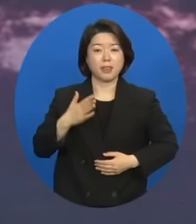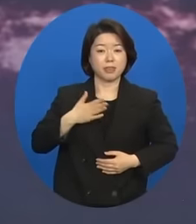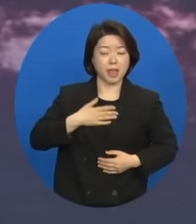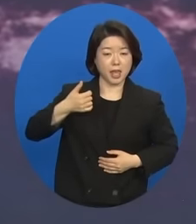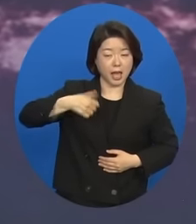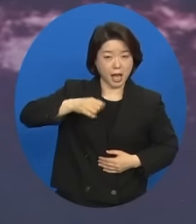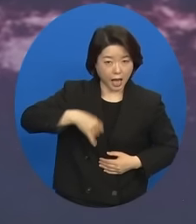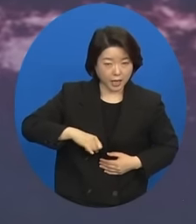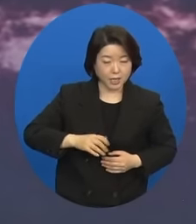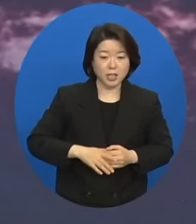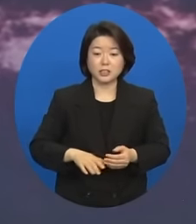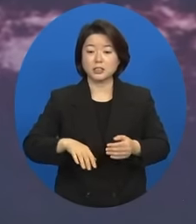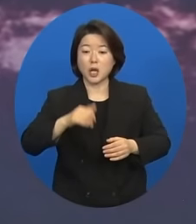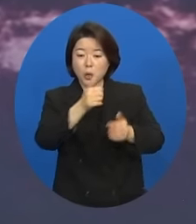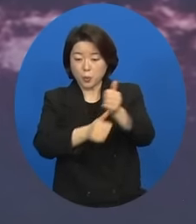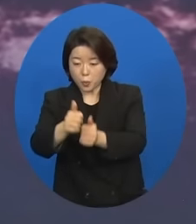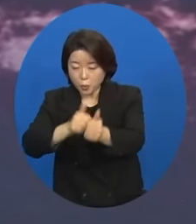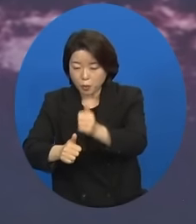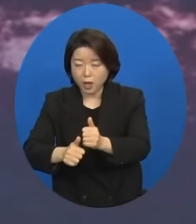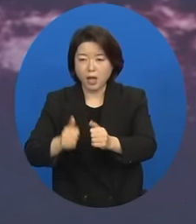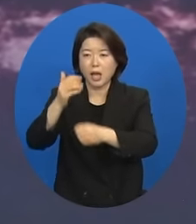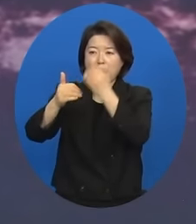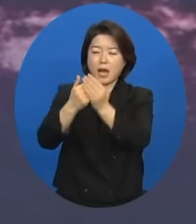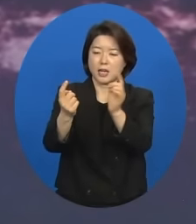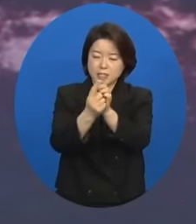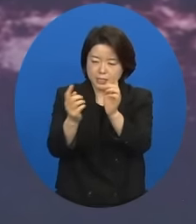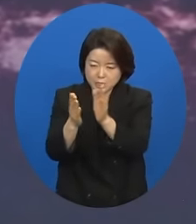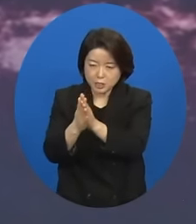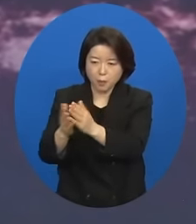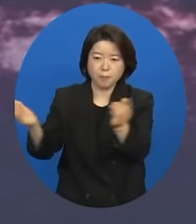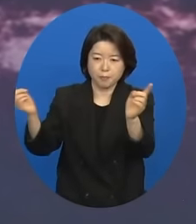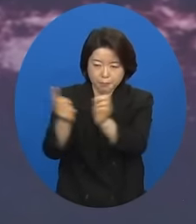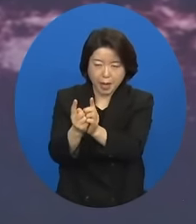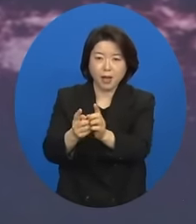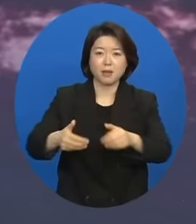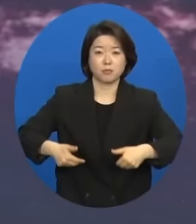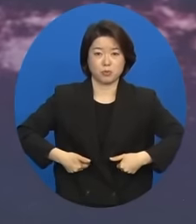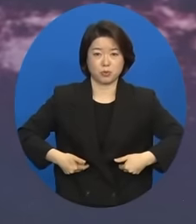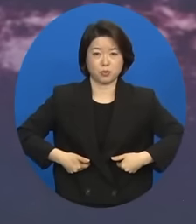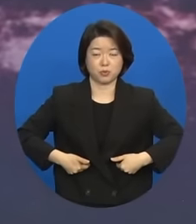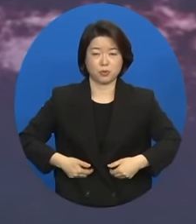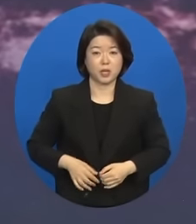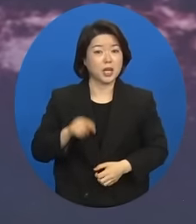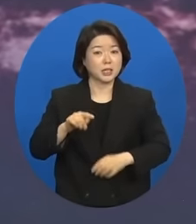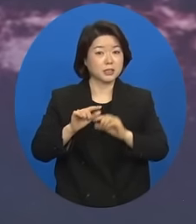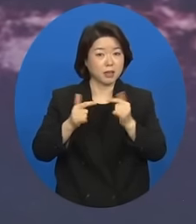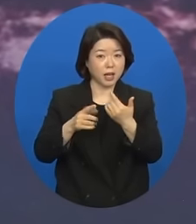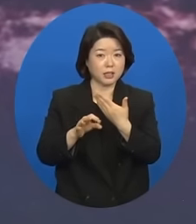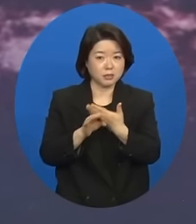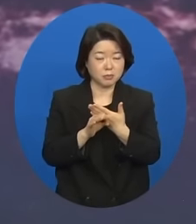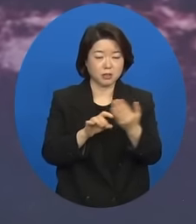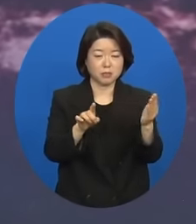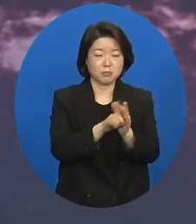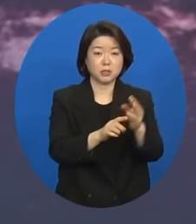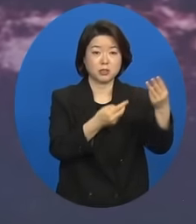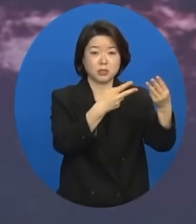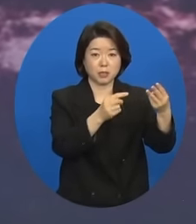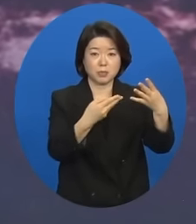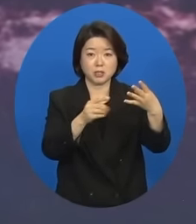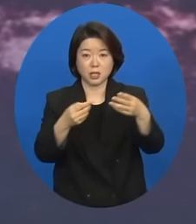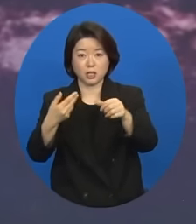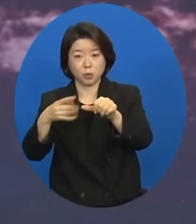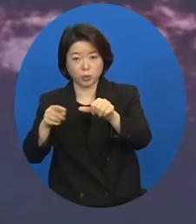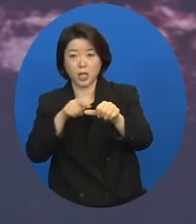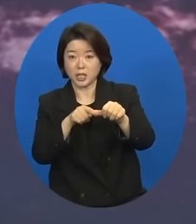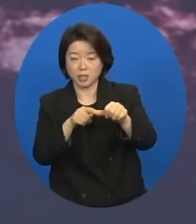아이들도 하나님을 직접 만나야 됩니다 그거라 지금 말하고 있는 것이죠 그렇지 않으면 믿음의 3대 4대 대라는